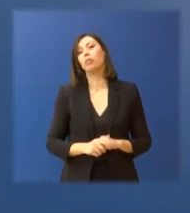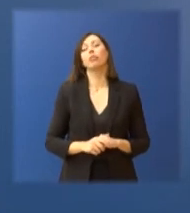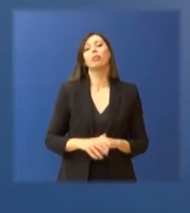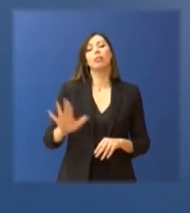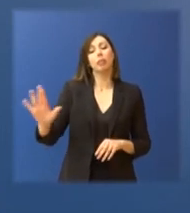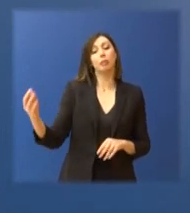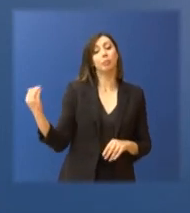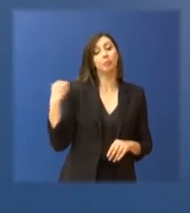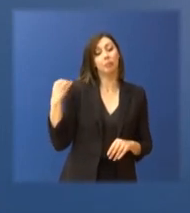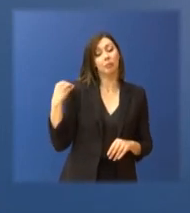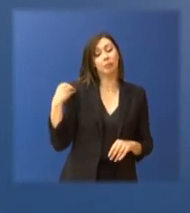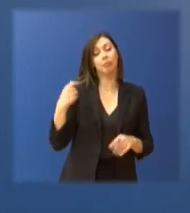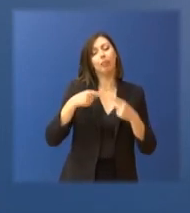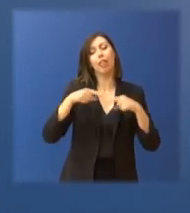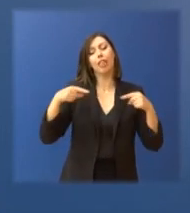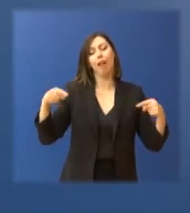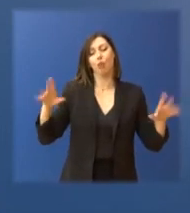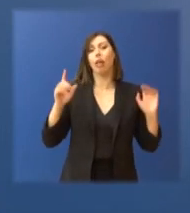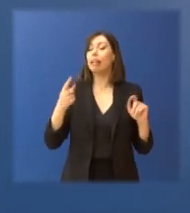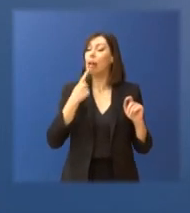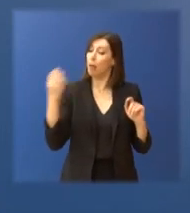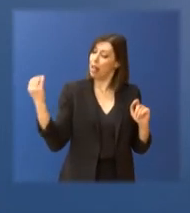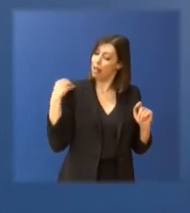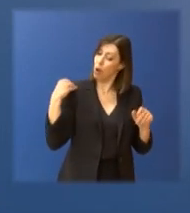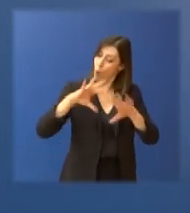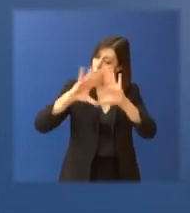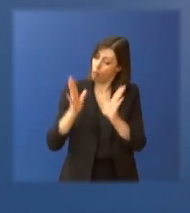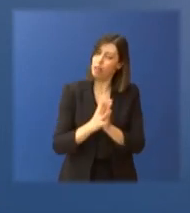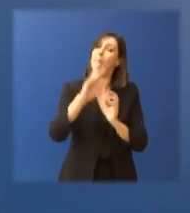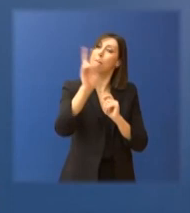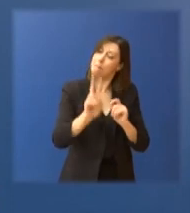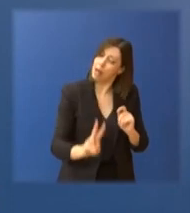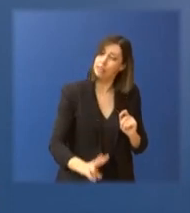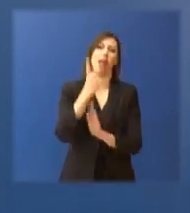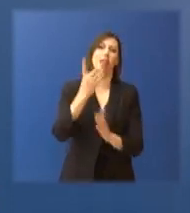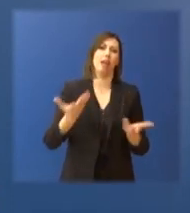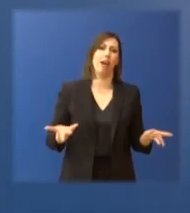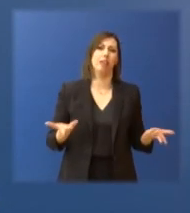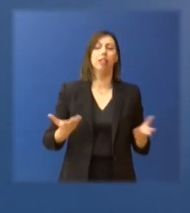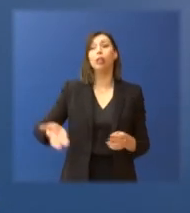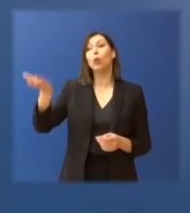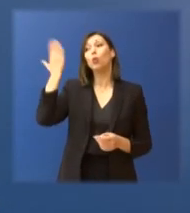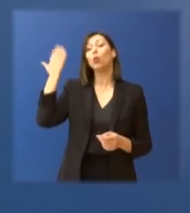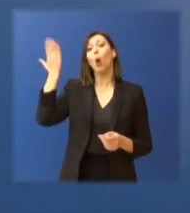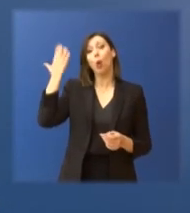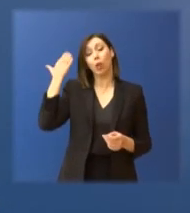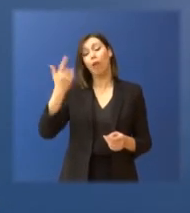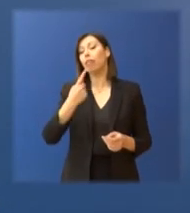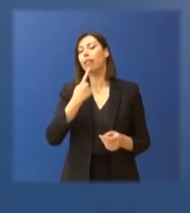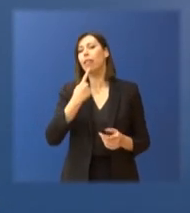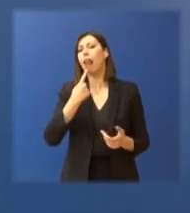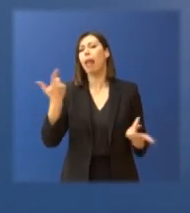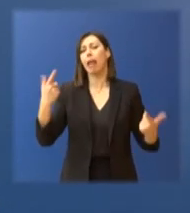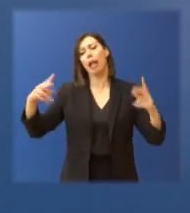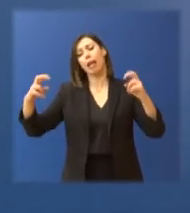Με ρωτήσανε για μια σειρά από πράγματα που είπα ότι για αυτά που με ρωτούσαν τις απαντήσεις θα τις πάρουν στο Υπουργικό της Παρασκευής. Ο κυβερνητικός εκπρόσωπος ξεκίνησε